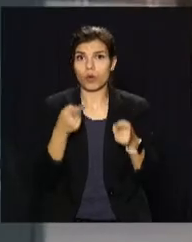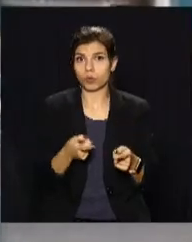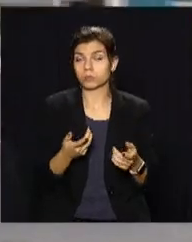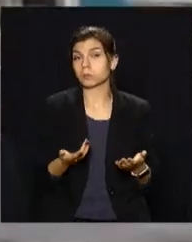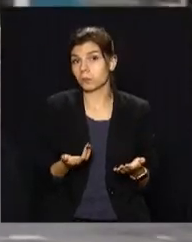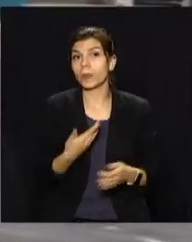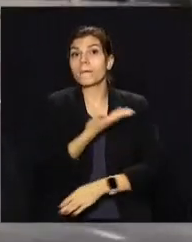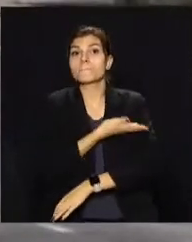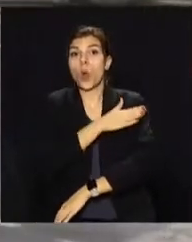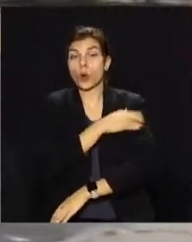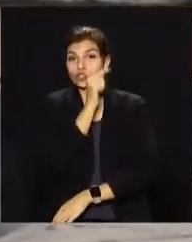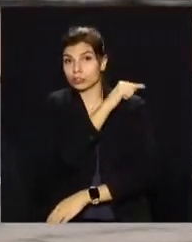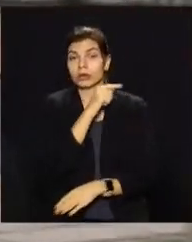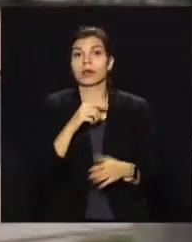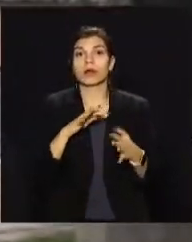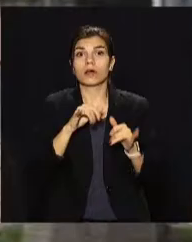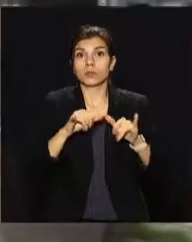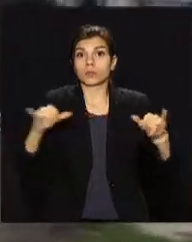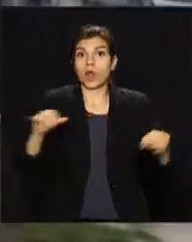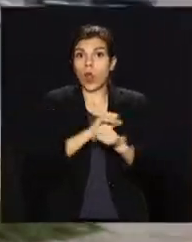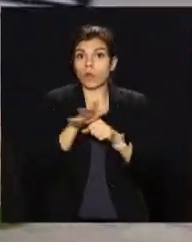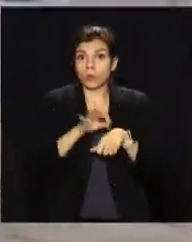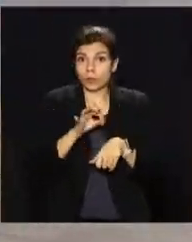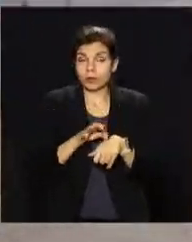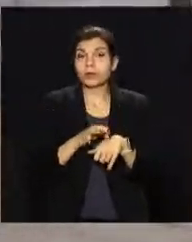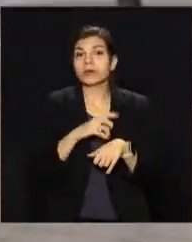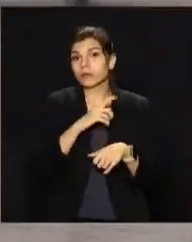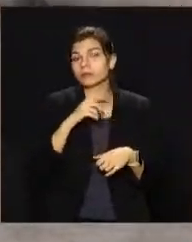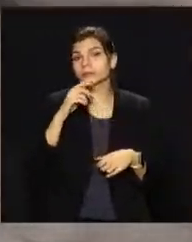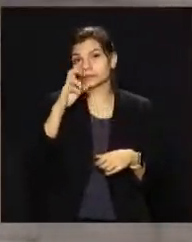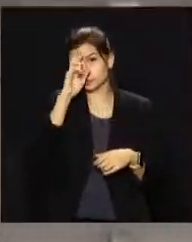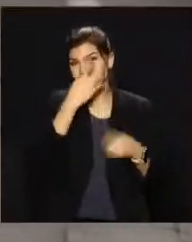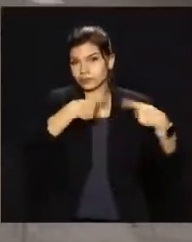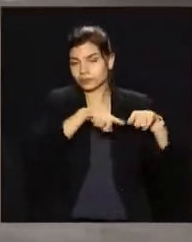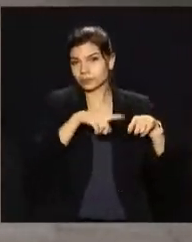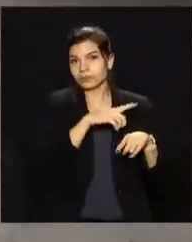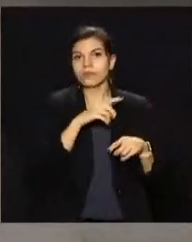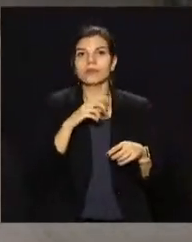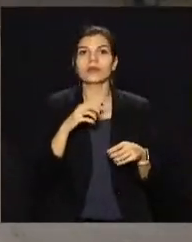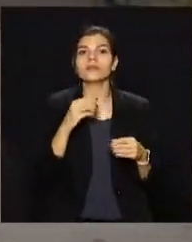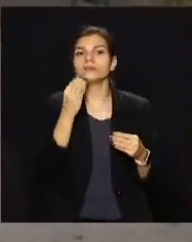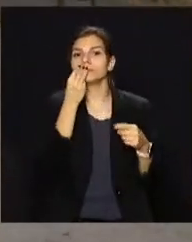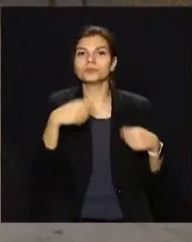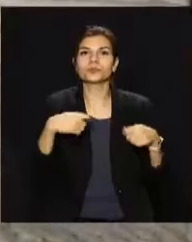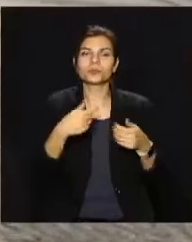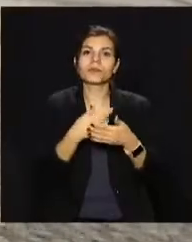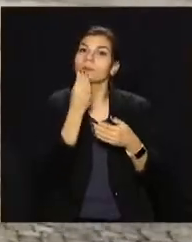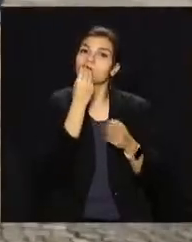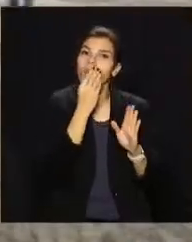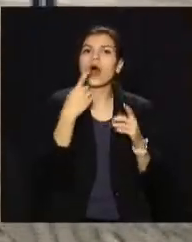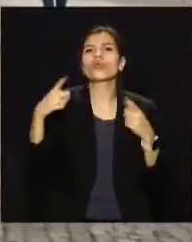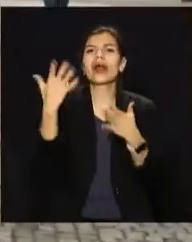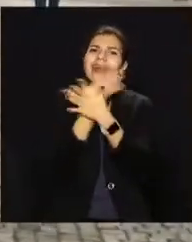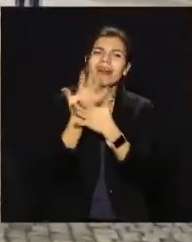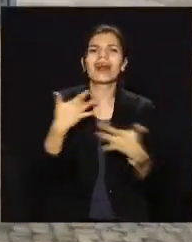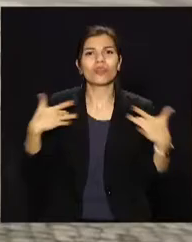У Польщі в зв'язку зі зростанням випадків зараження коронавірусом влада ухвалила рішення закрити непродовольчі магазини в торгівельних центрах, театри і